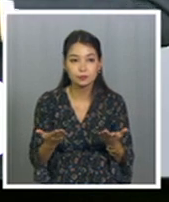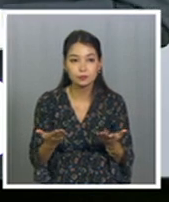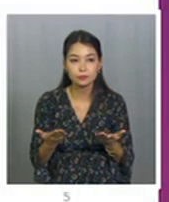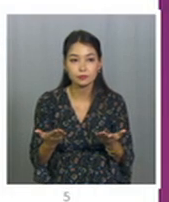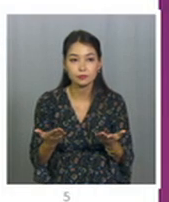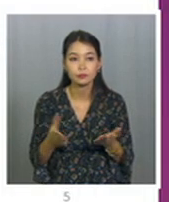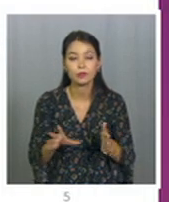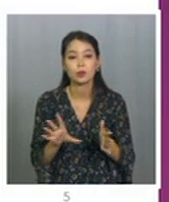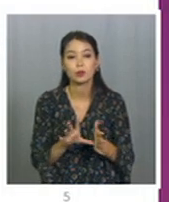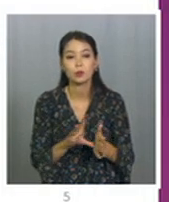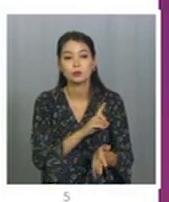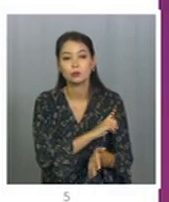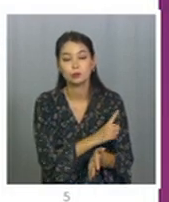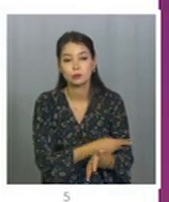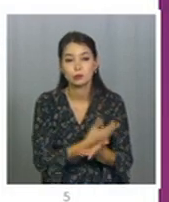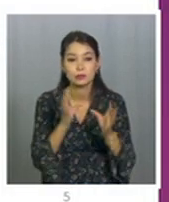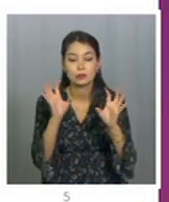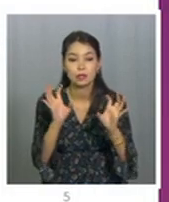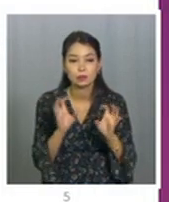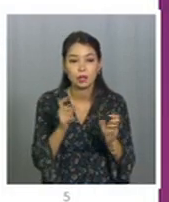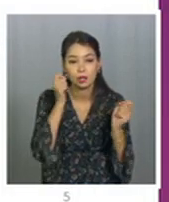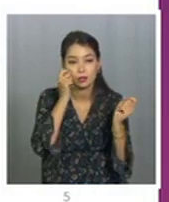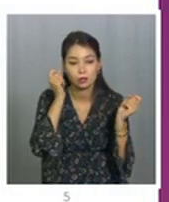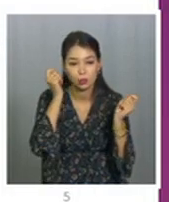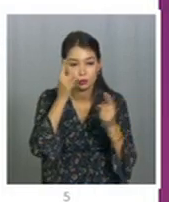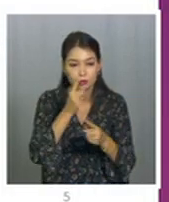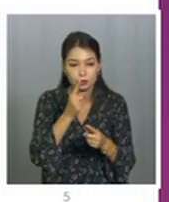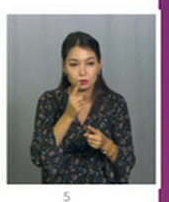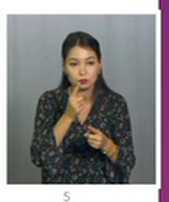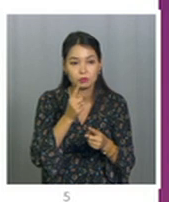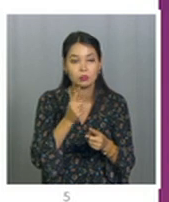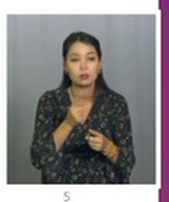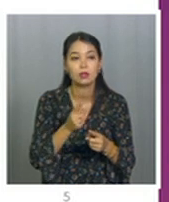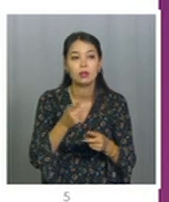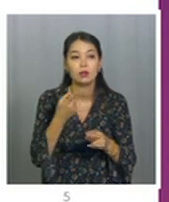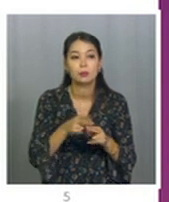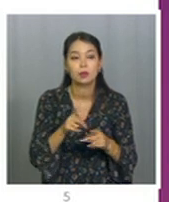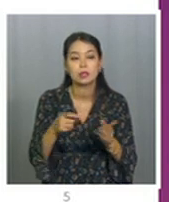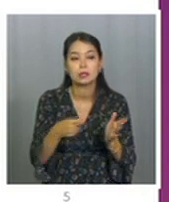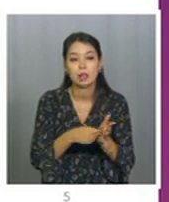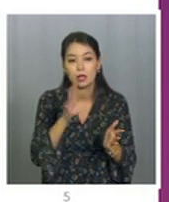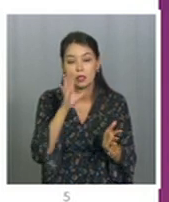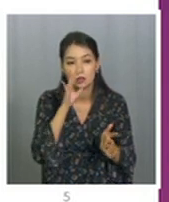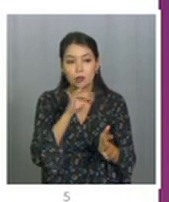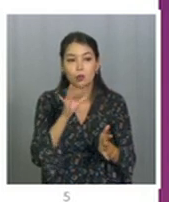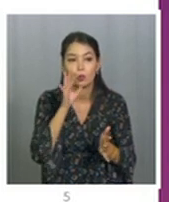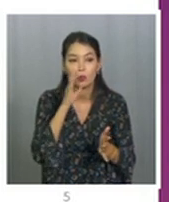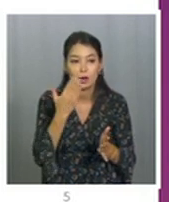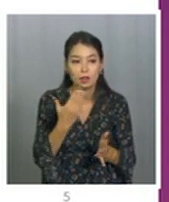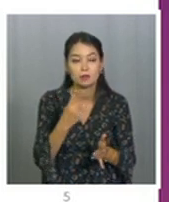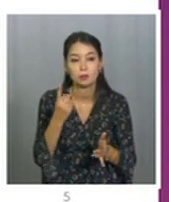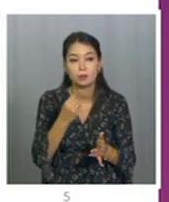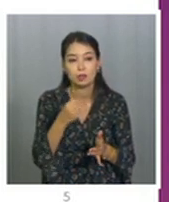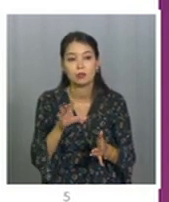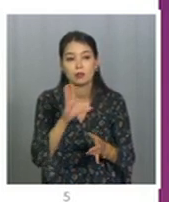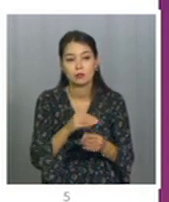Тоқ күшінің өзгеру заңдылығын анықтау үшін мынау зарядтың өзгеру заңдылығынан уақыт бойынша бір рет туынды алсақ жеткілікті